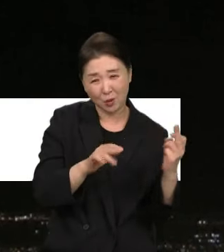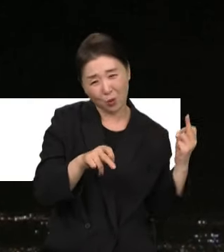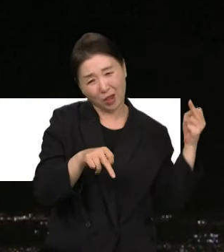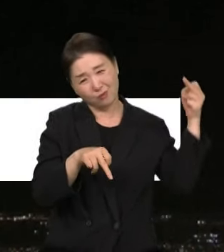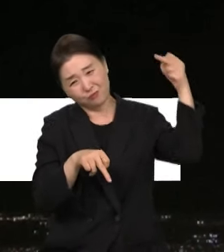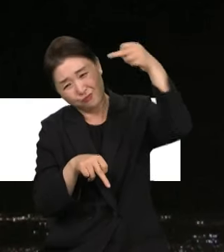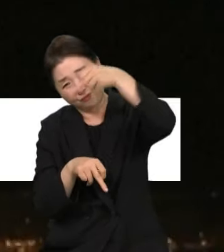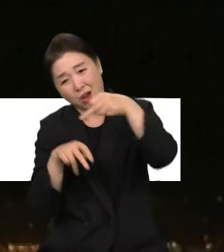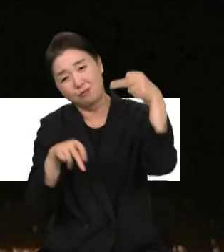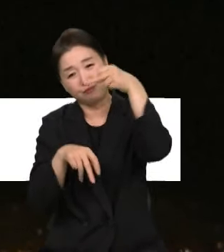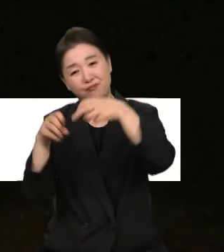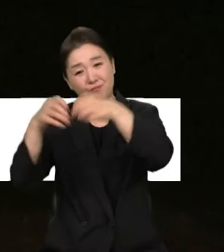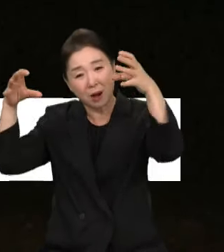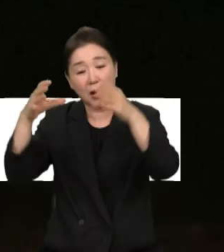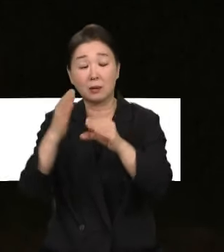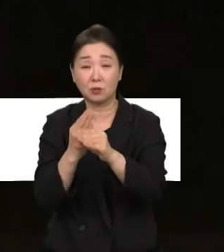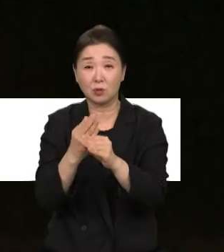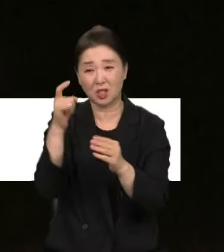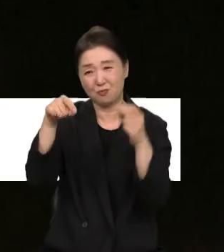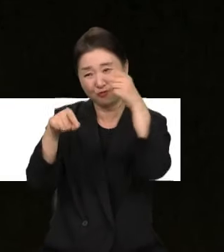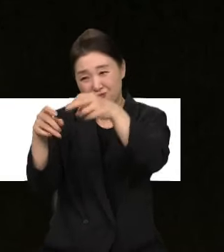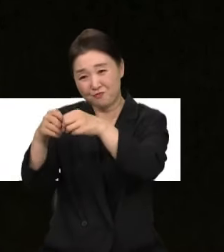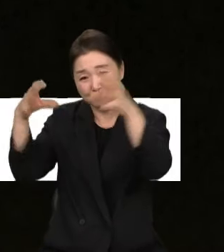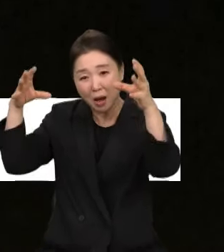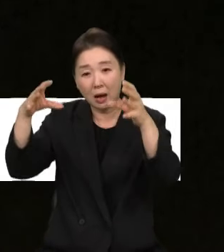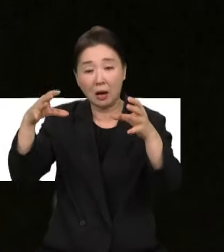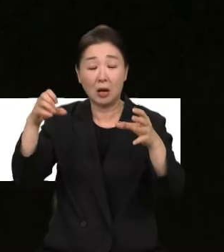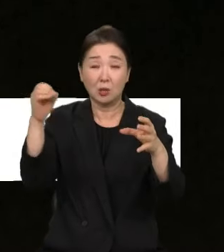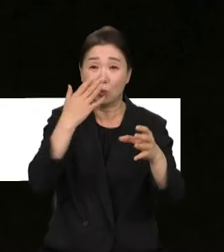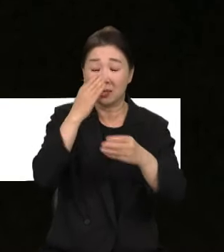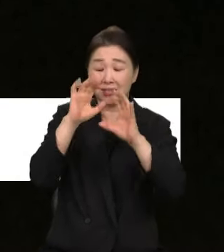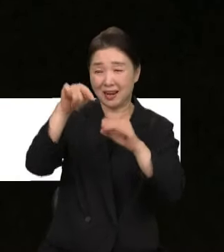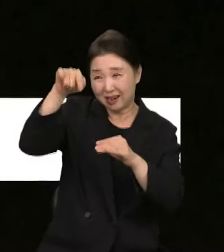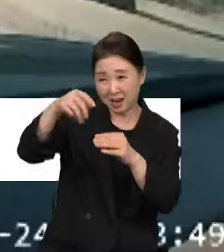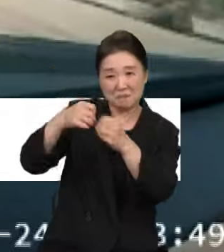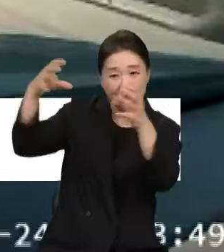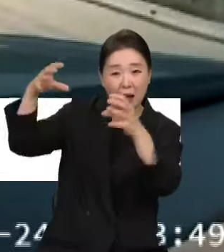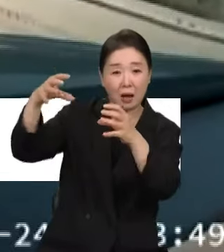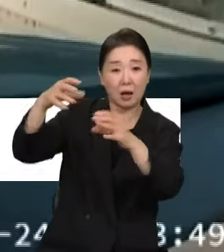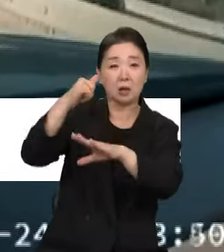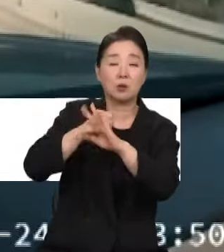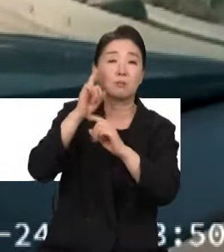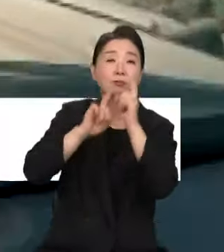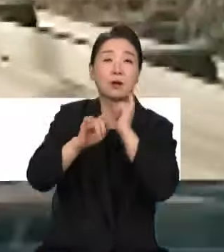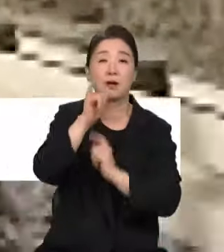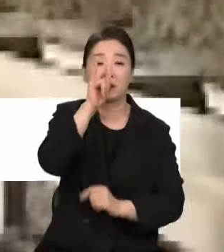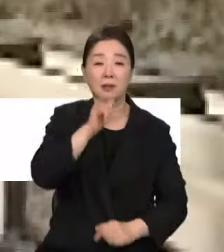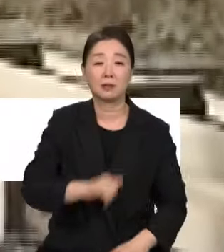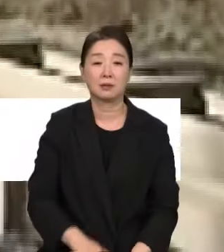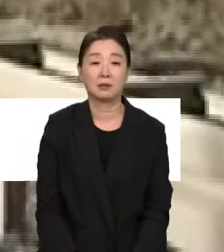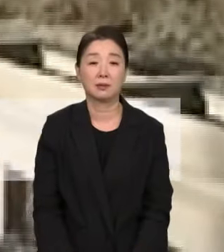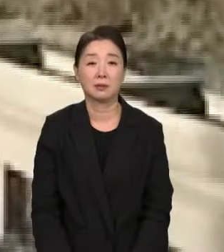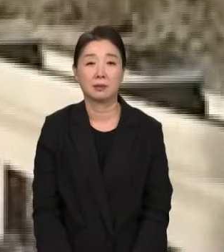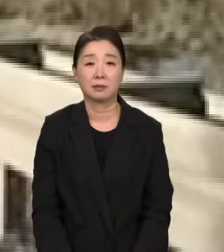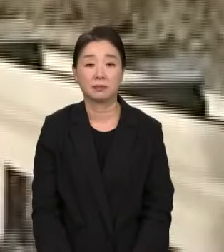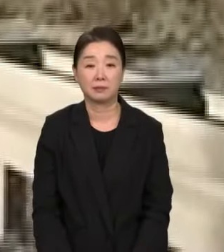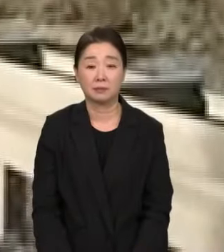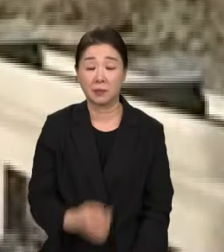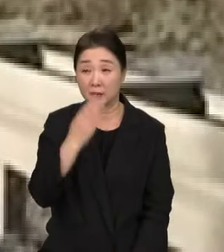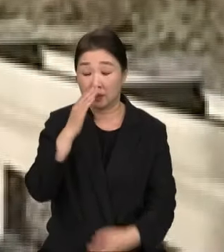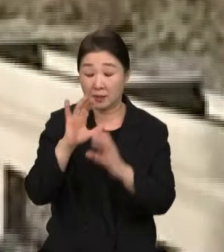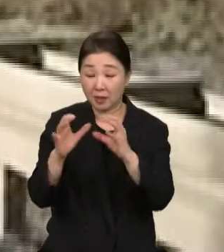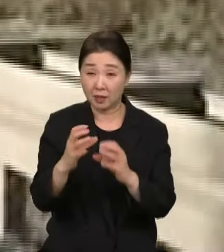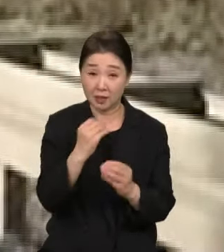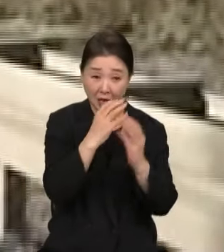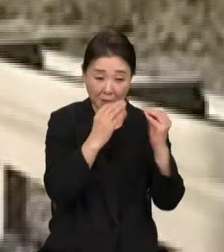나섰습니다 이중 부은 격추 부은 이스라엘 내에 떨어지면서 부상자가 나오기도 했습니다 이스라엘도